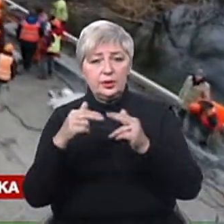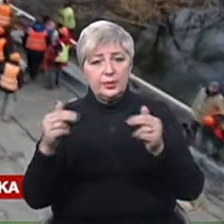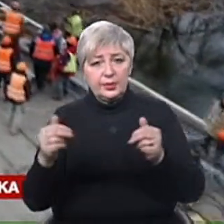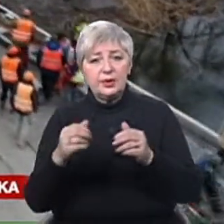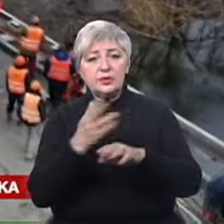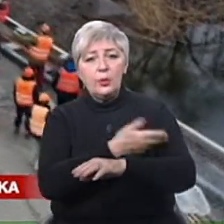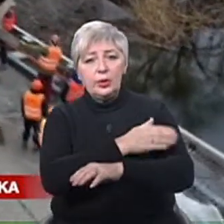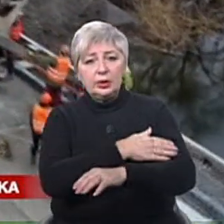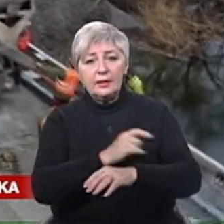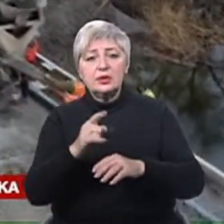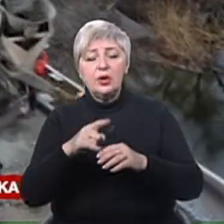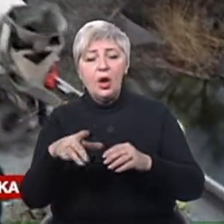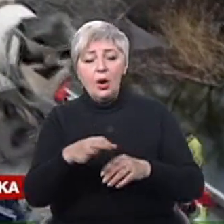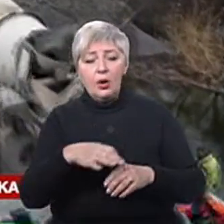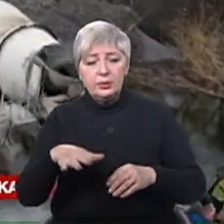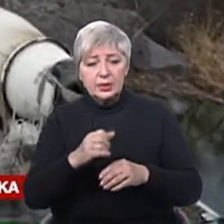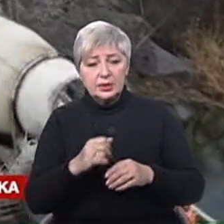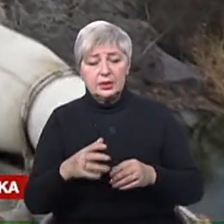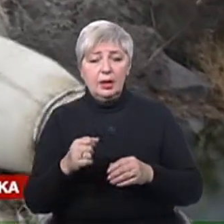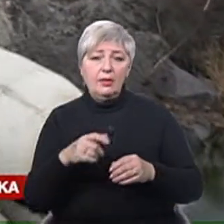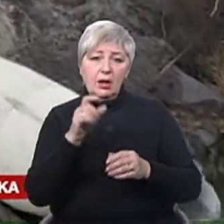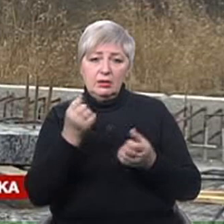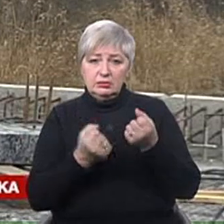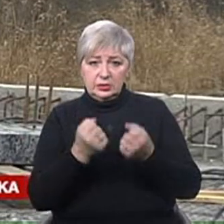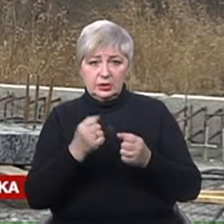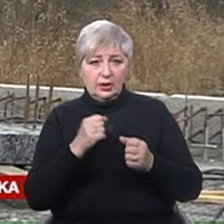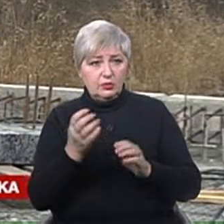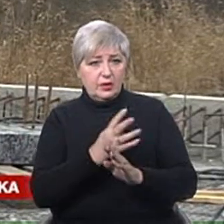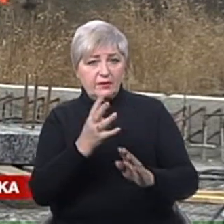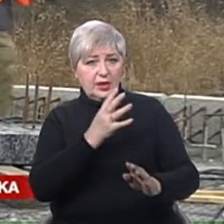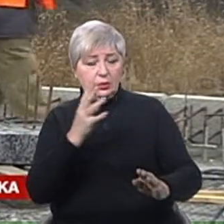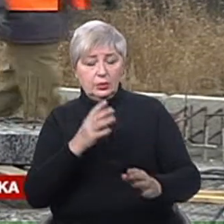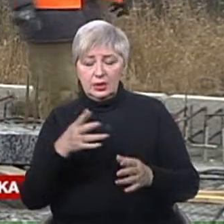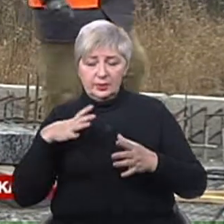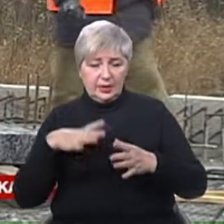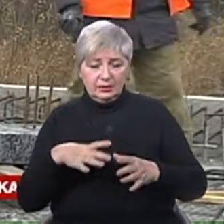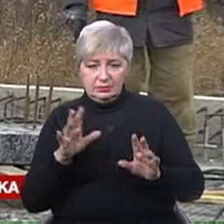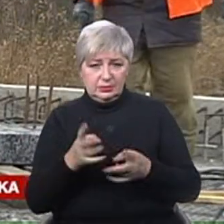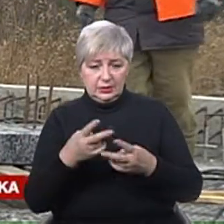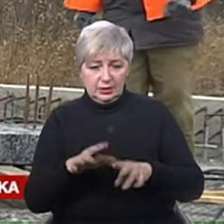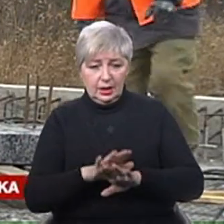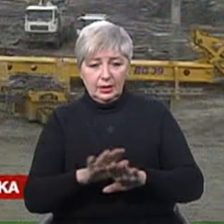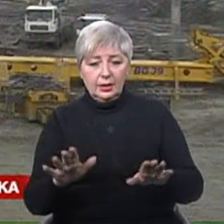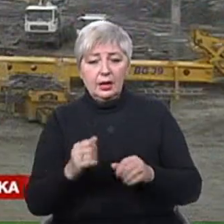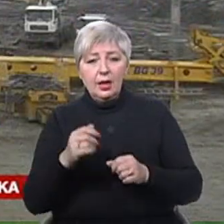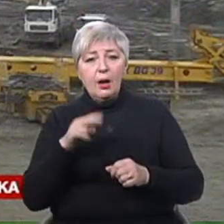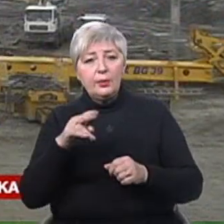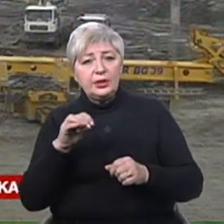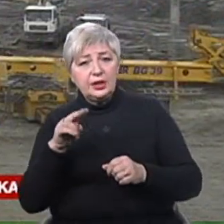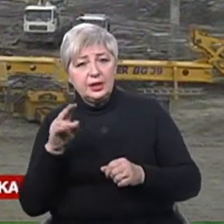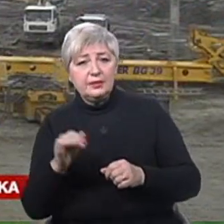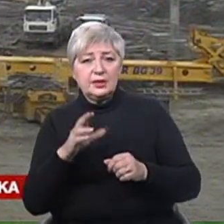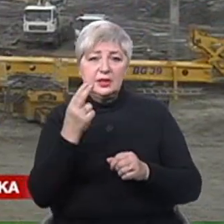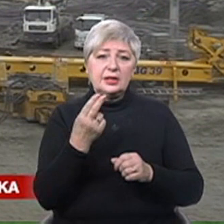областей. Водіям більше не доведеться стояти в заторах. Зможуть об'їжджати населені пункти Петриківського і Царичанського